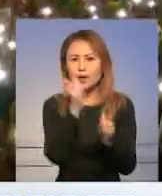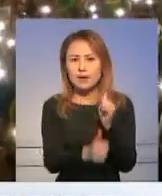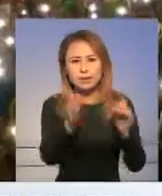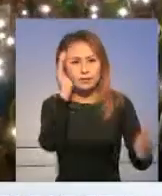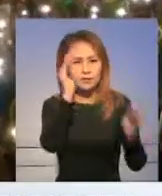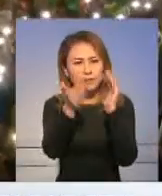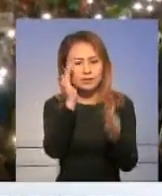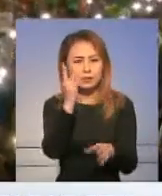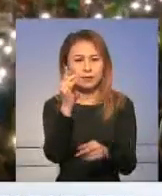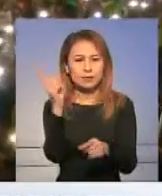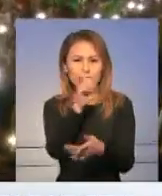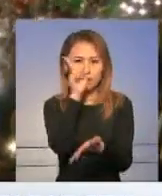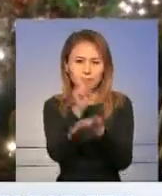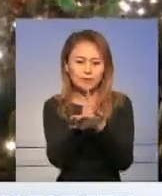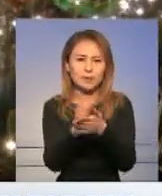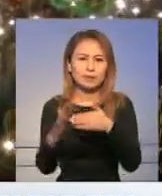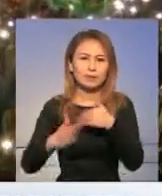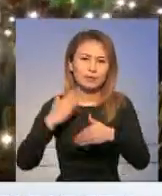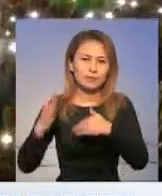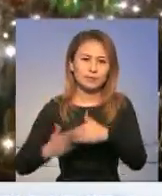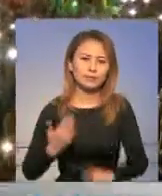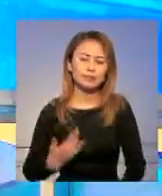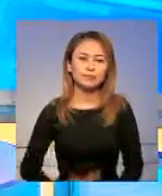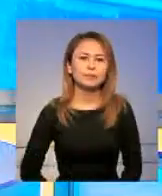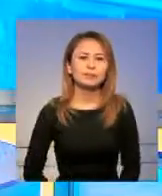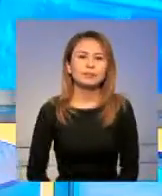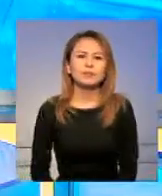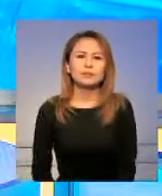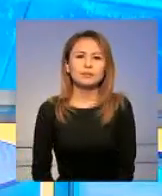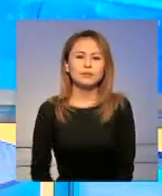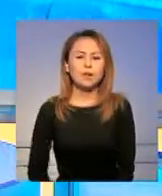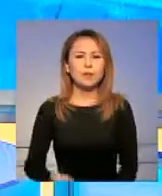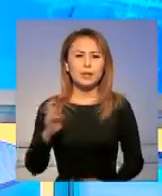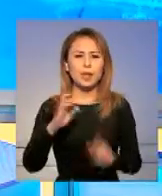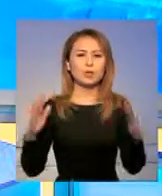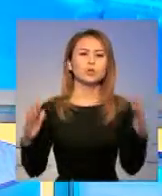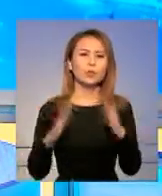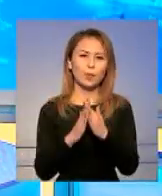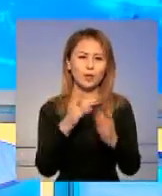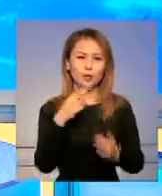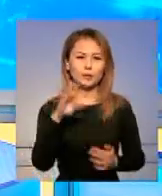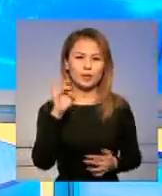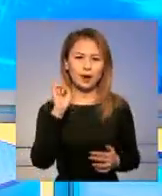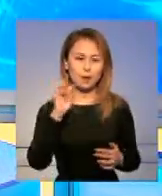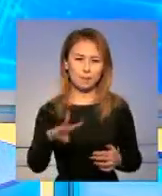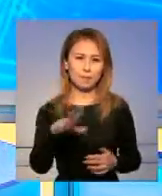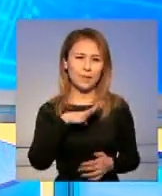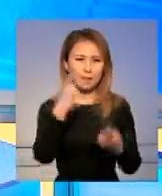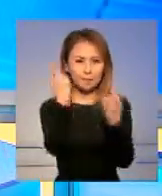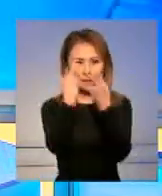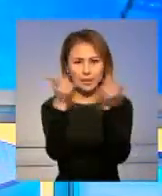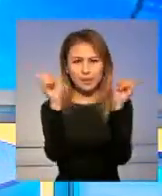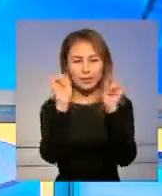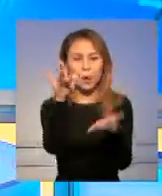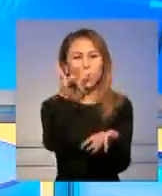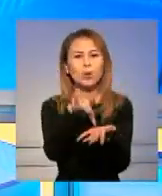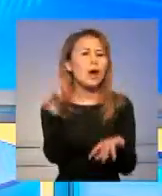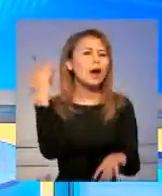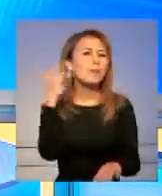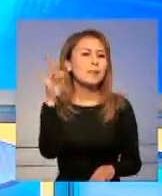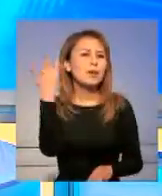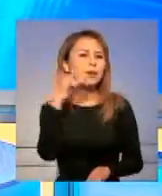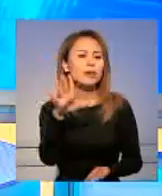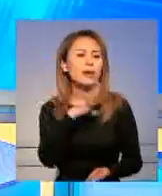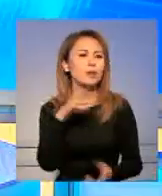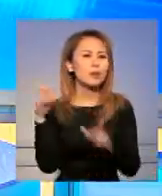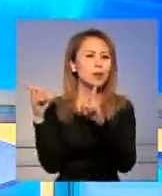жемқор тиісті жазасын алуы керек. Ал ағы қожайыны Дональд Трамп болса, Мексика билігінен Орталық Америкадан